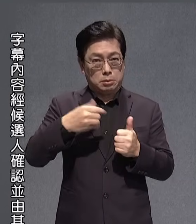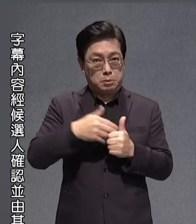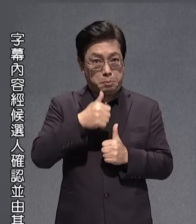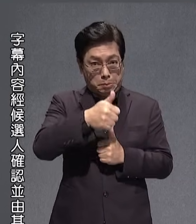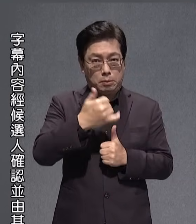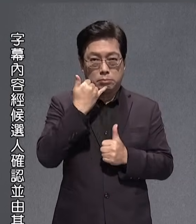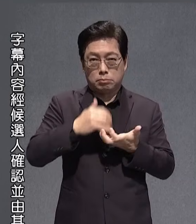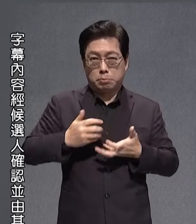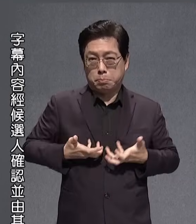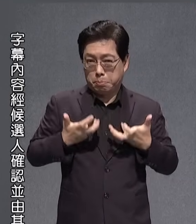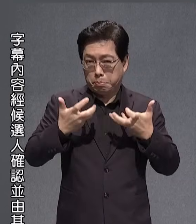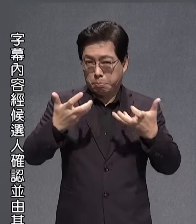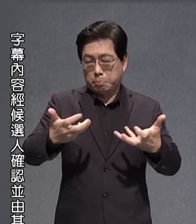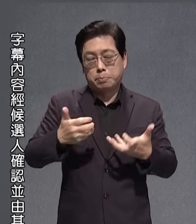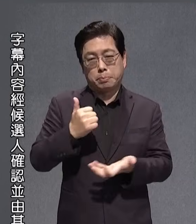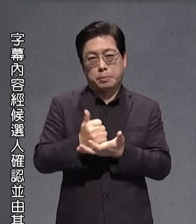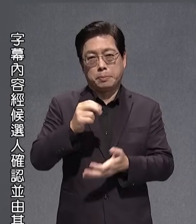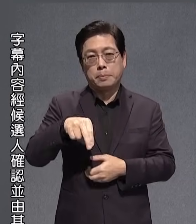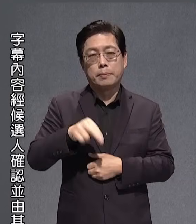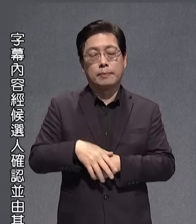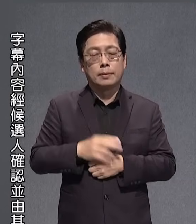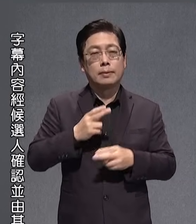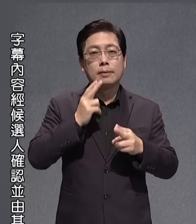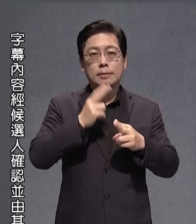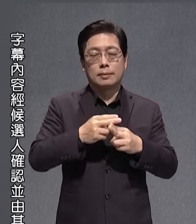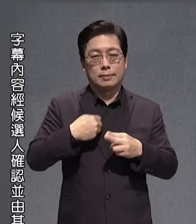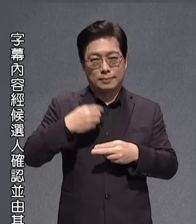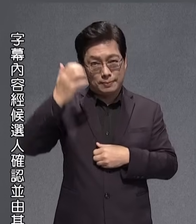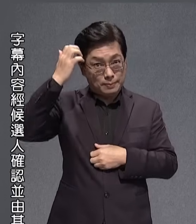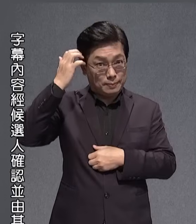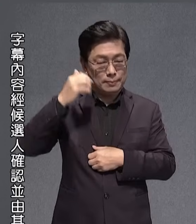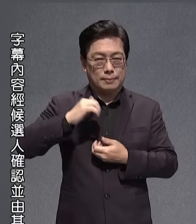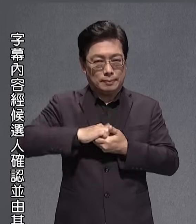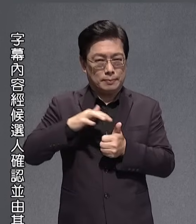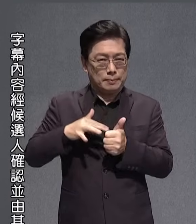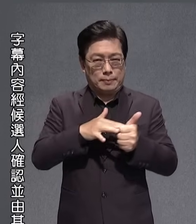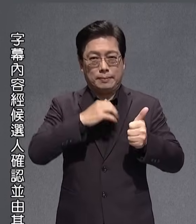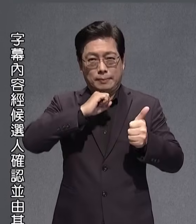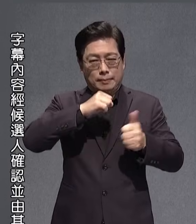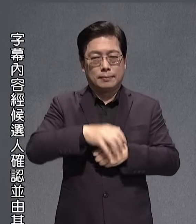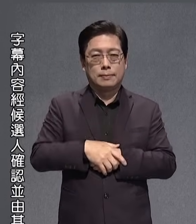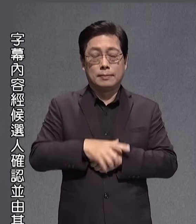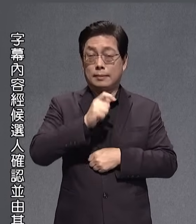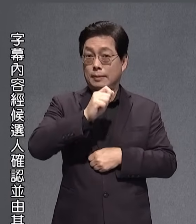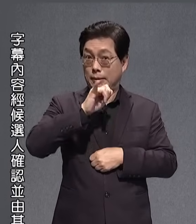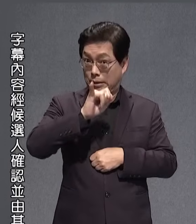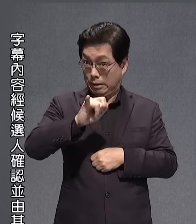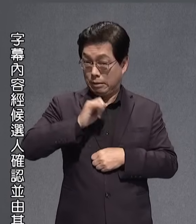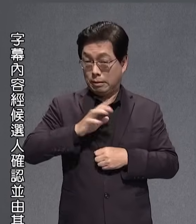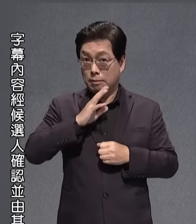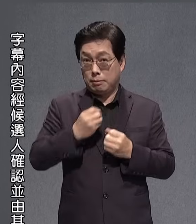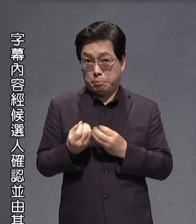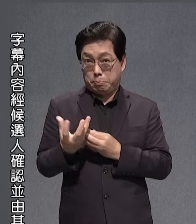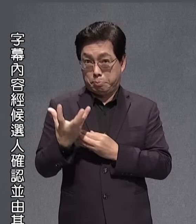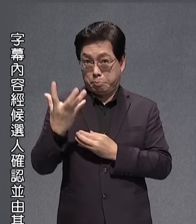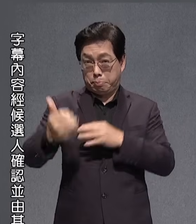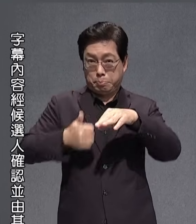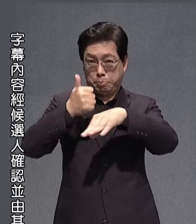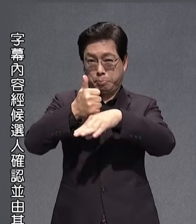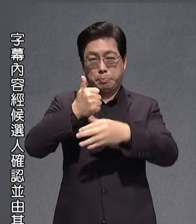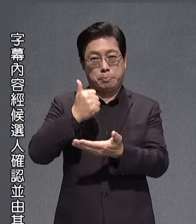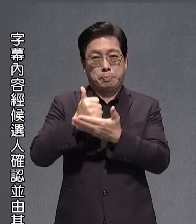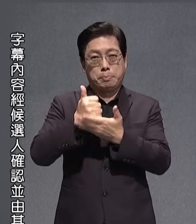他发挥更大的功能。相信柯文哲，我将带领台湾在 AI 浪潮上站稳脚